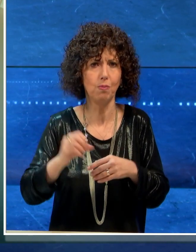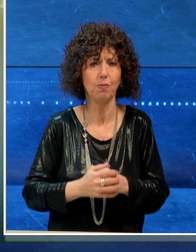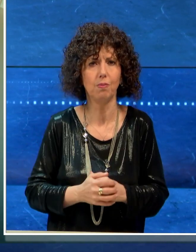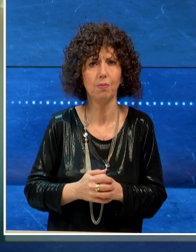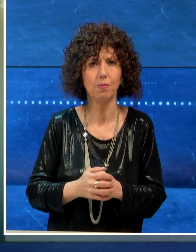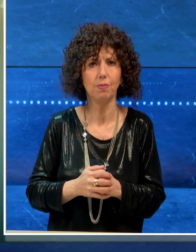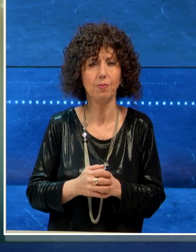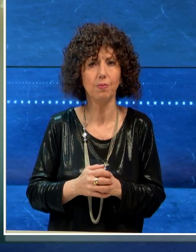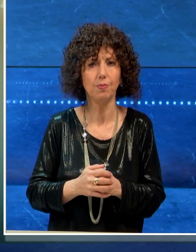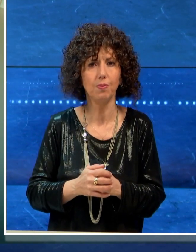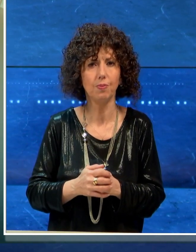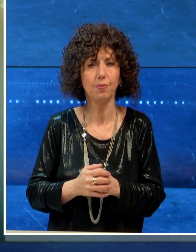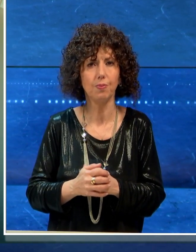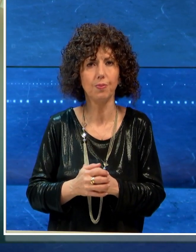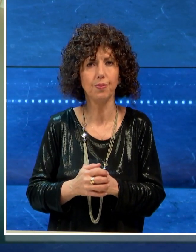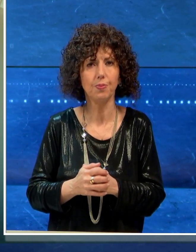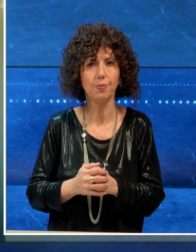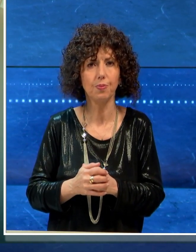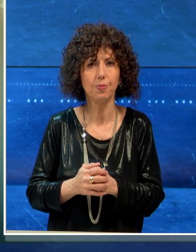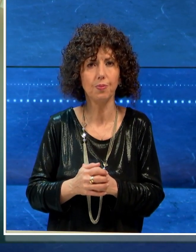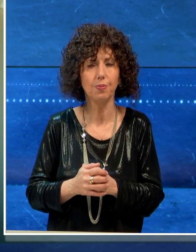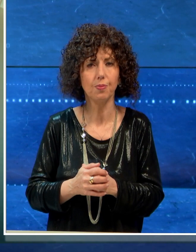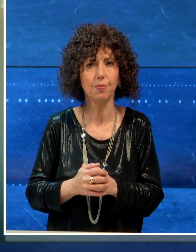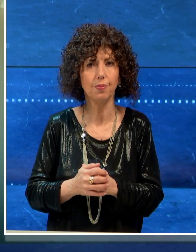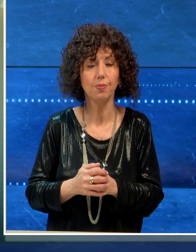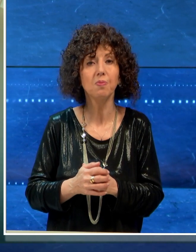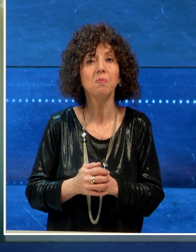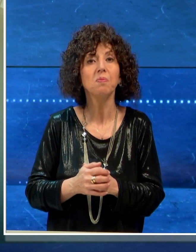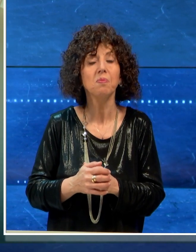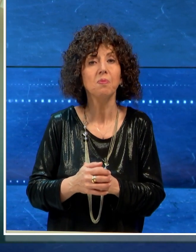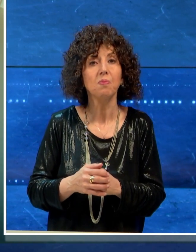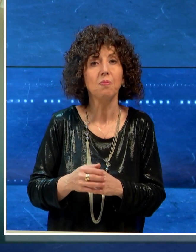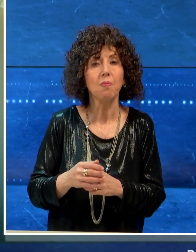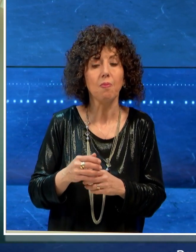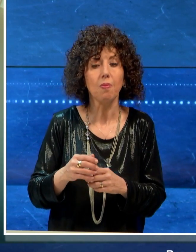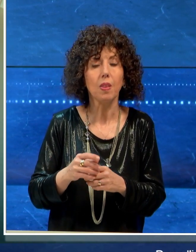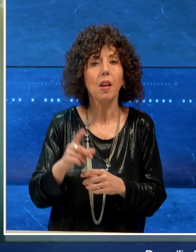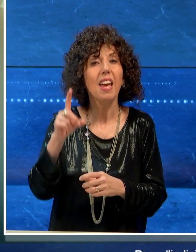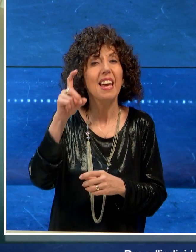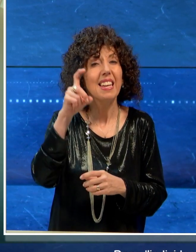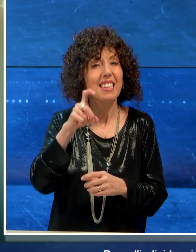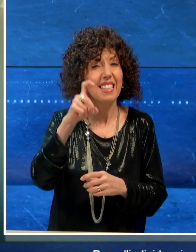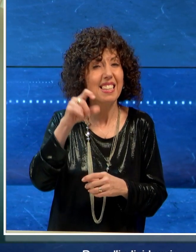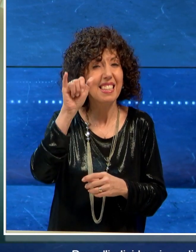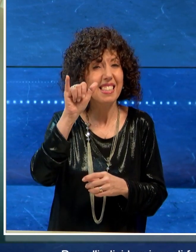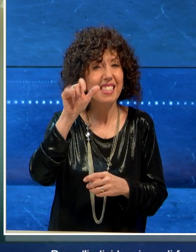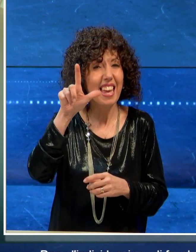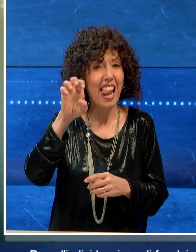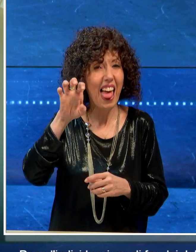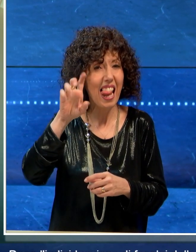Montecalvo dopo l'individuazione di focolai della nuova variante dell xil la